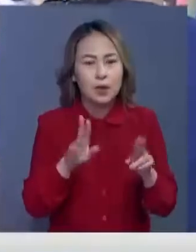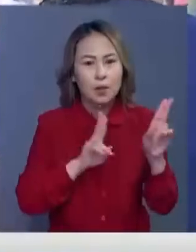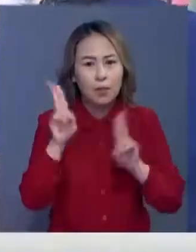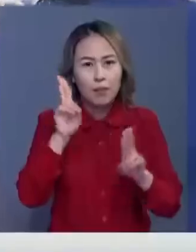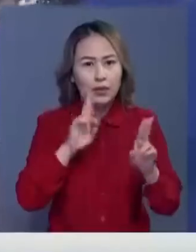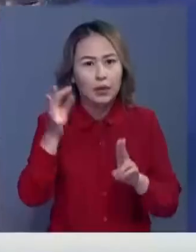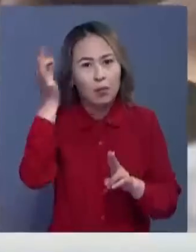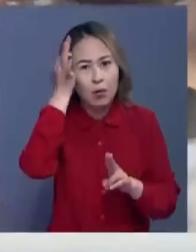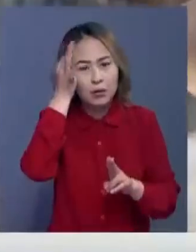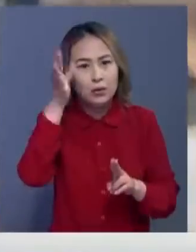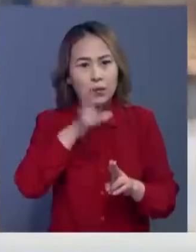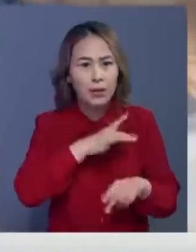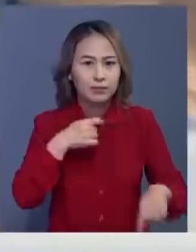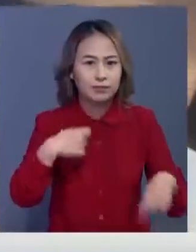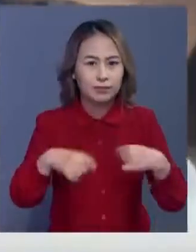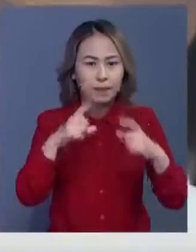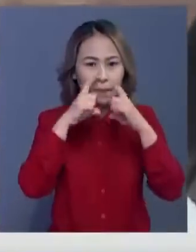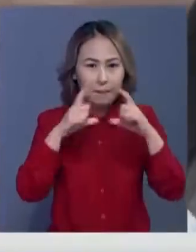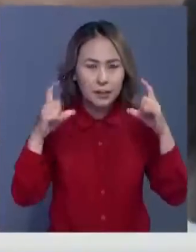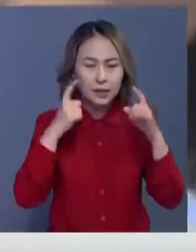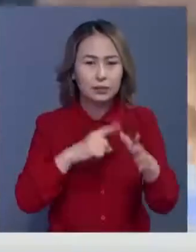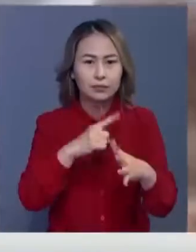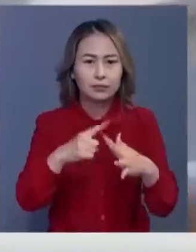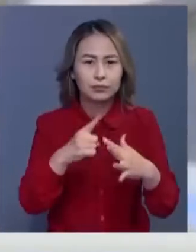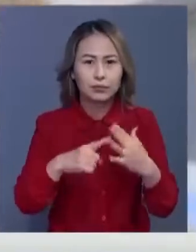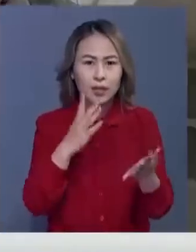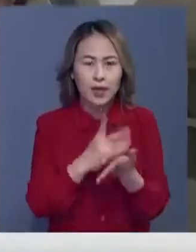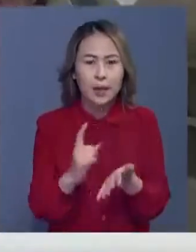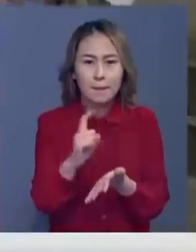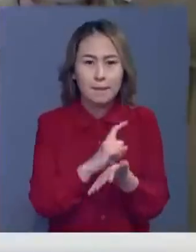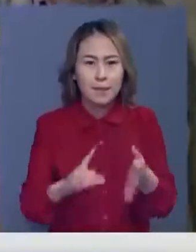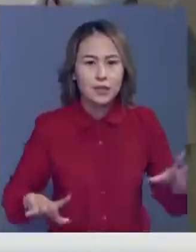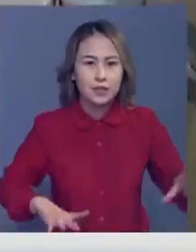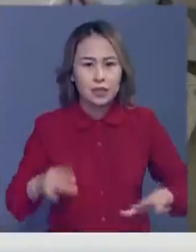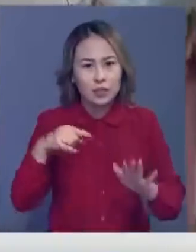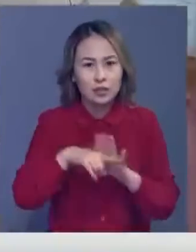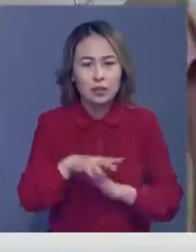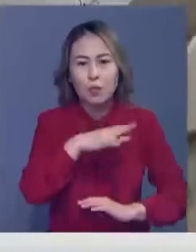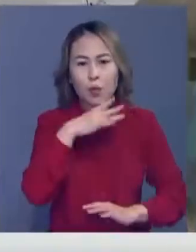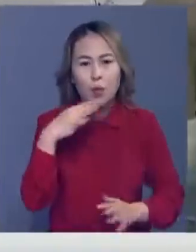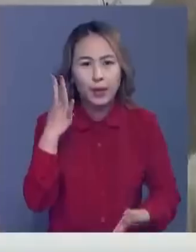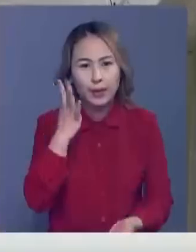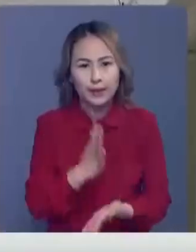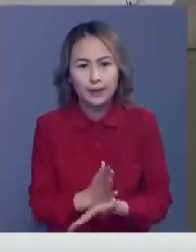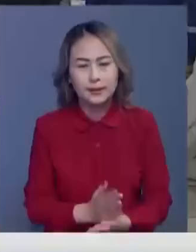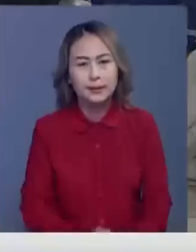ескерілген көрдік. Саудагерлер арнайы бетперде қолғаппен қамтамасыз етілген. Антисептиктер базар ішінде жетерлік.